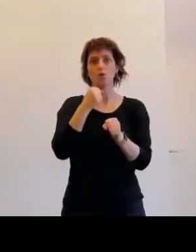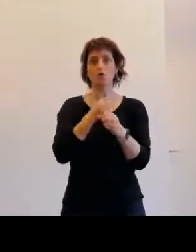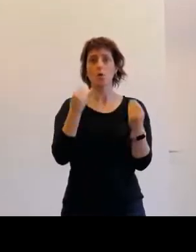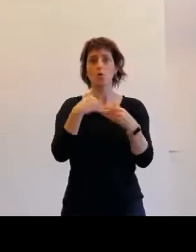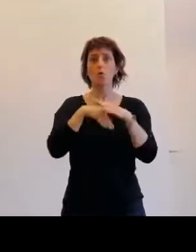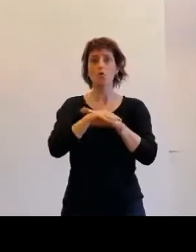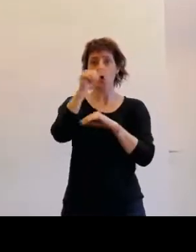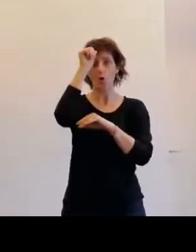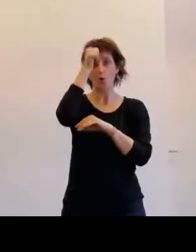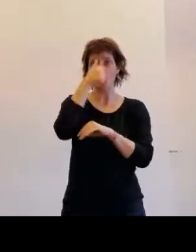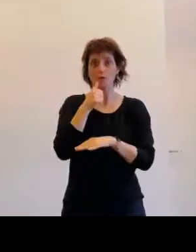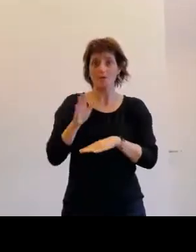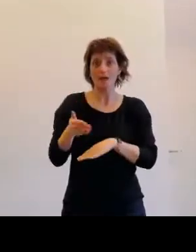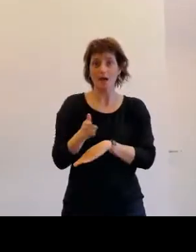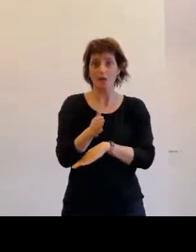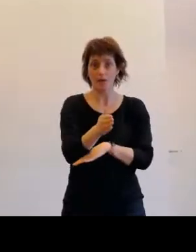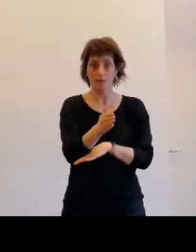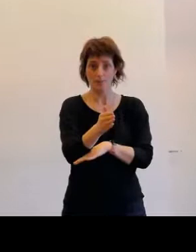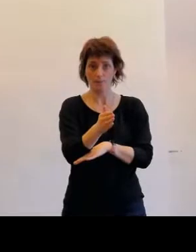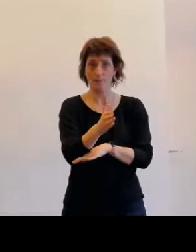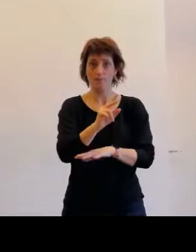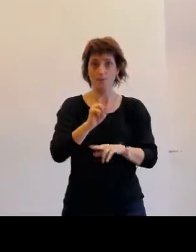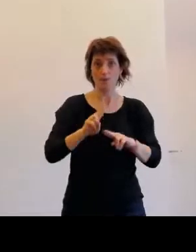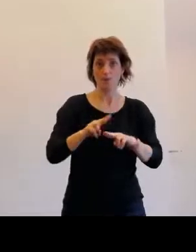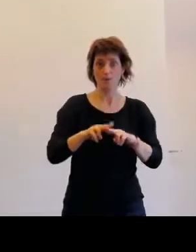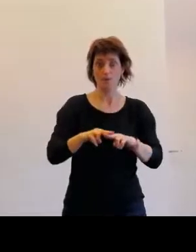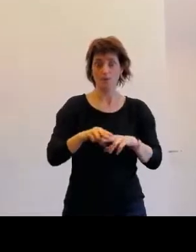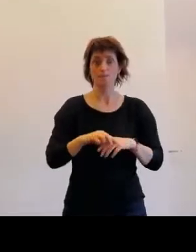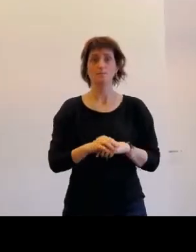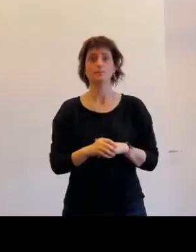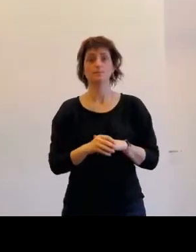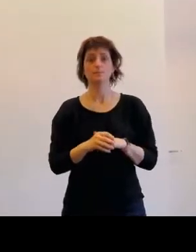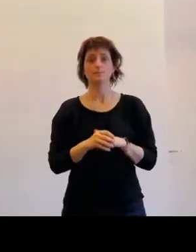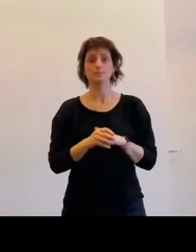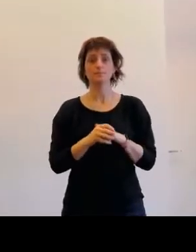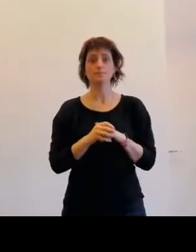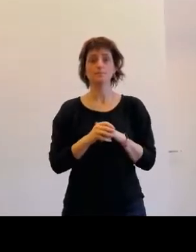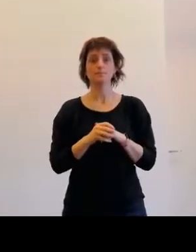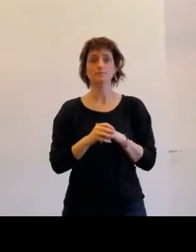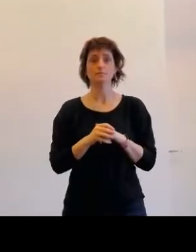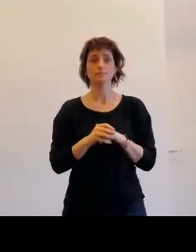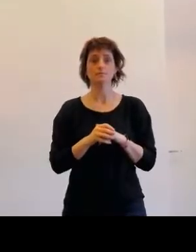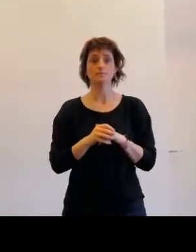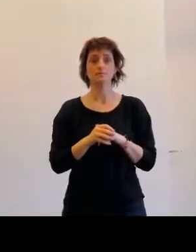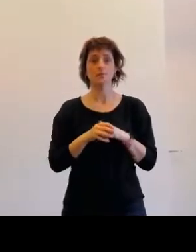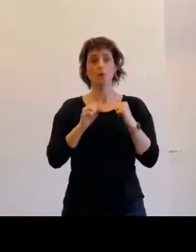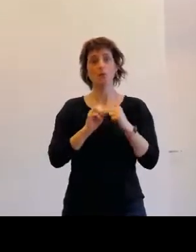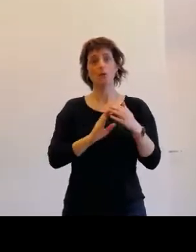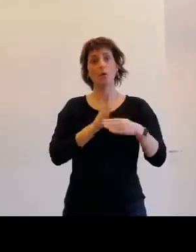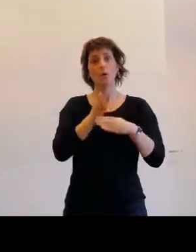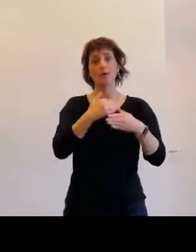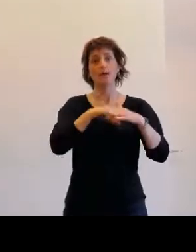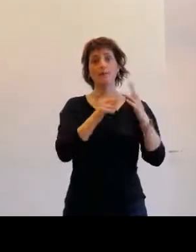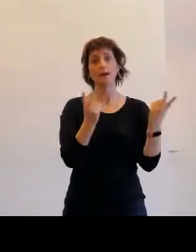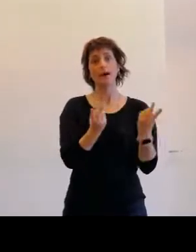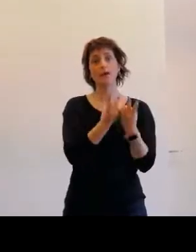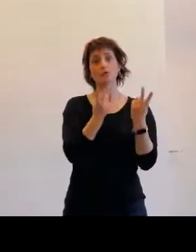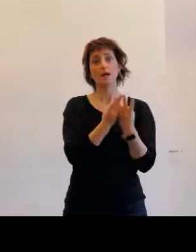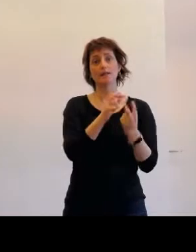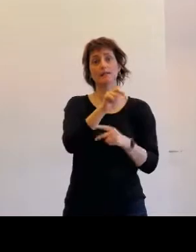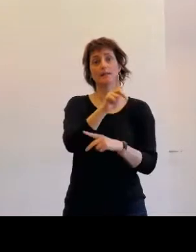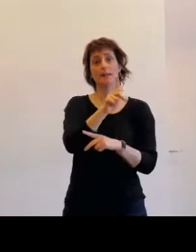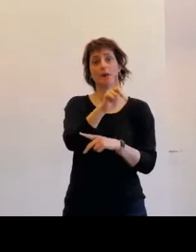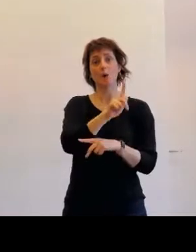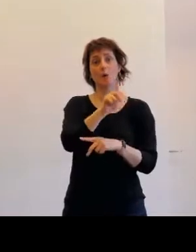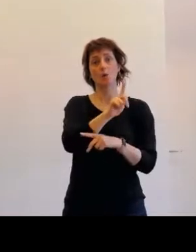Muséum Aquarium de Nancy et qui entrait par le parc Gaudron, par le jardin Gaudron, qui permet